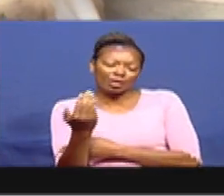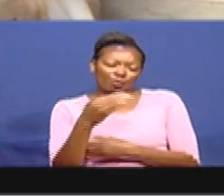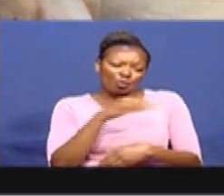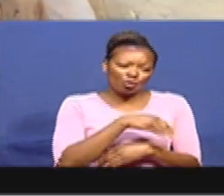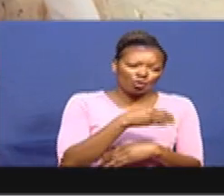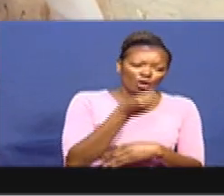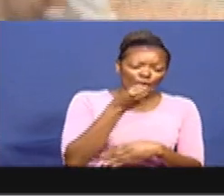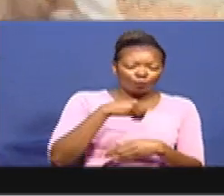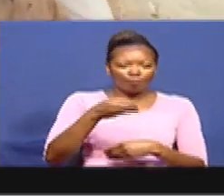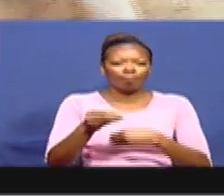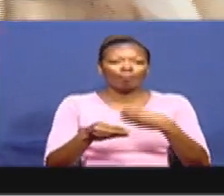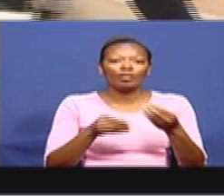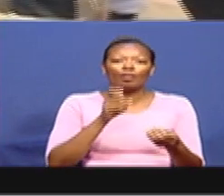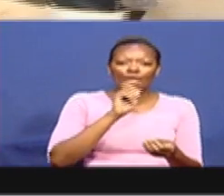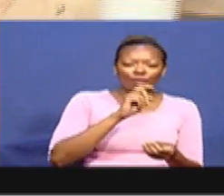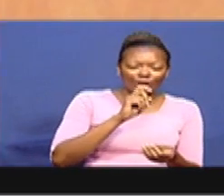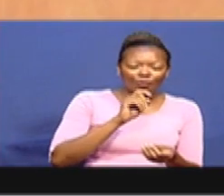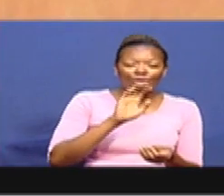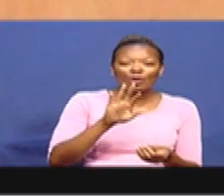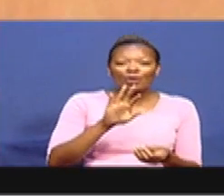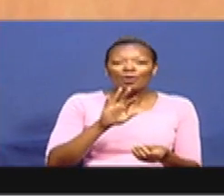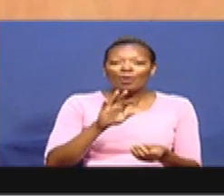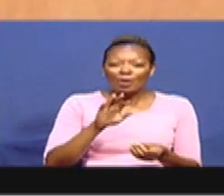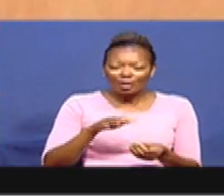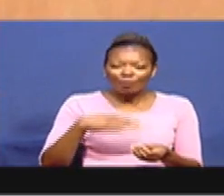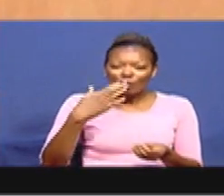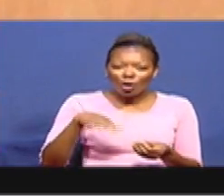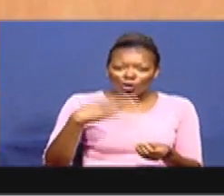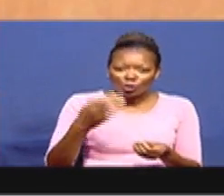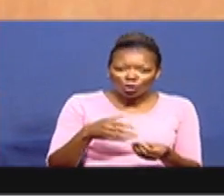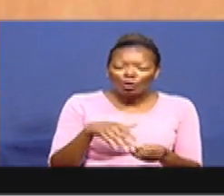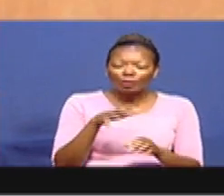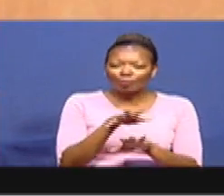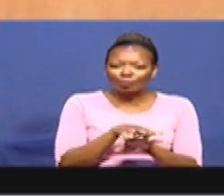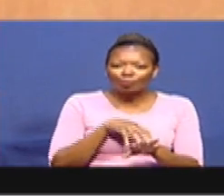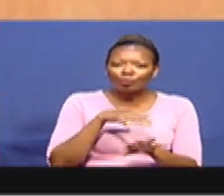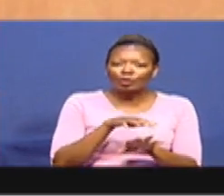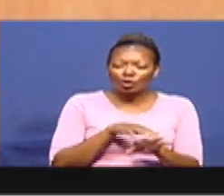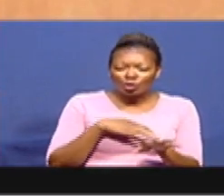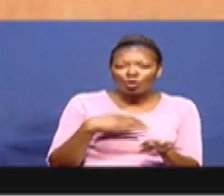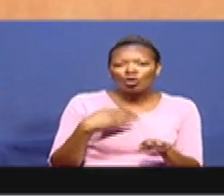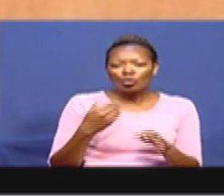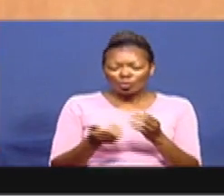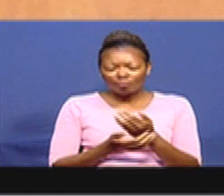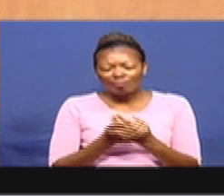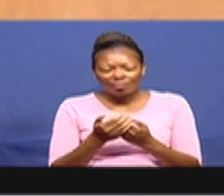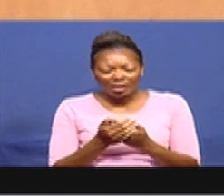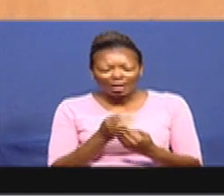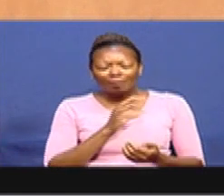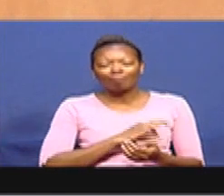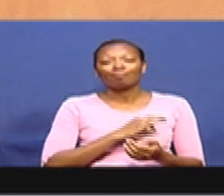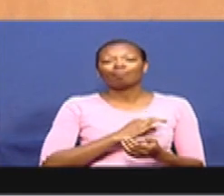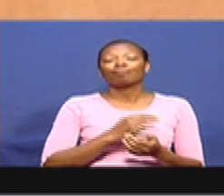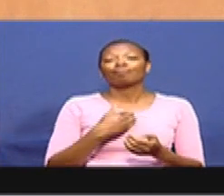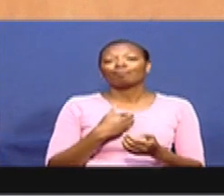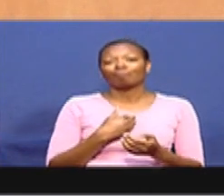faida ya kufuga kuku utazifurahia. Kuku iko na faida mingi. Kwa sababu kuku ushauri naweza mwambia kwa